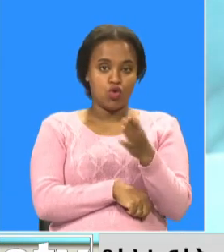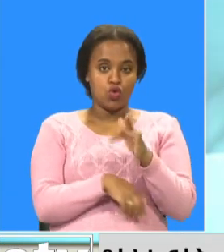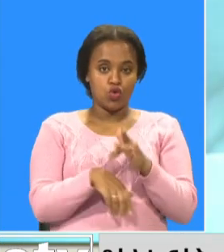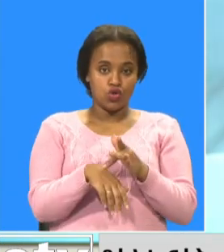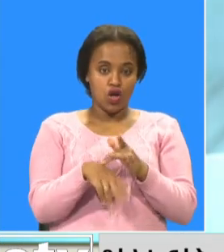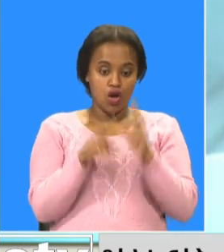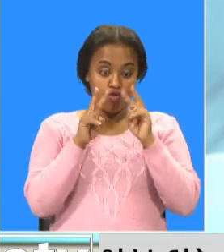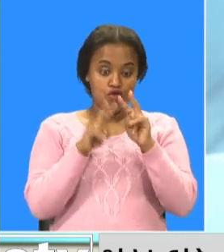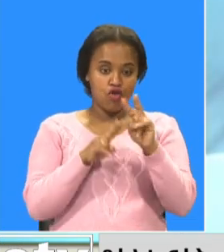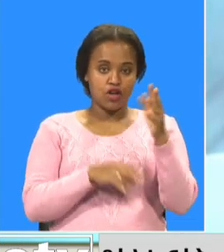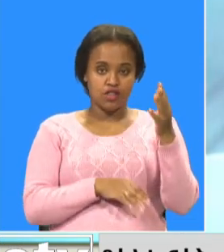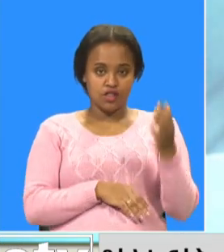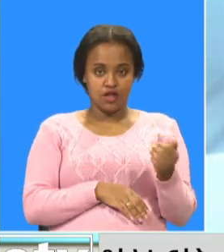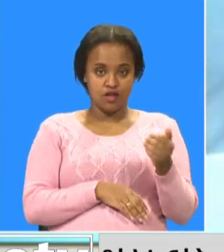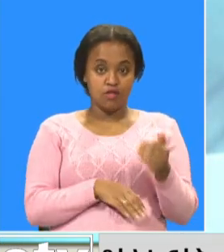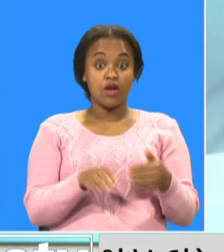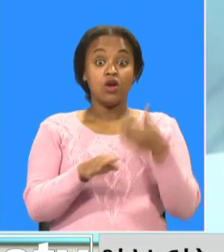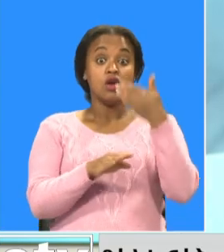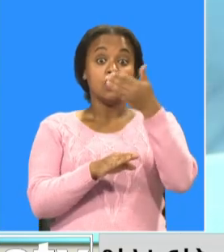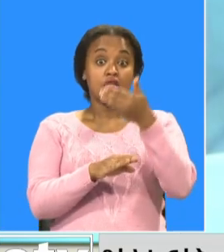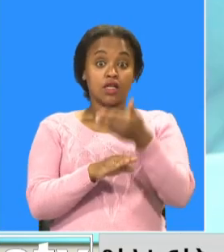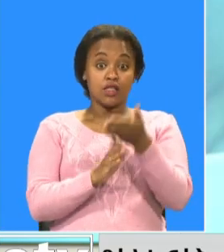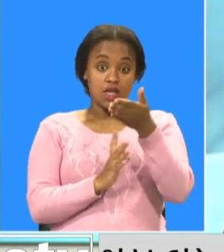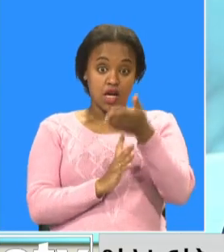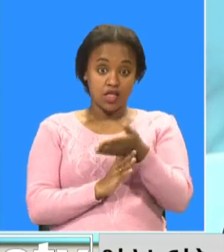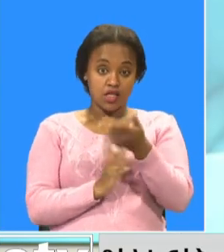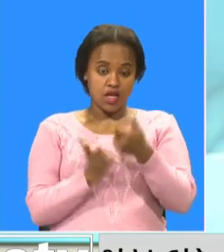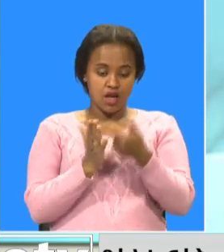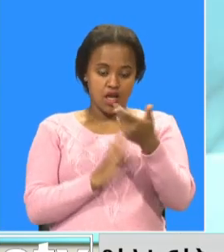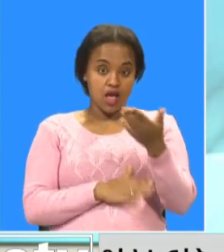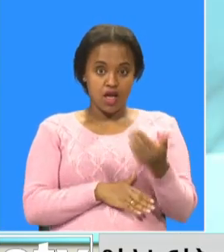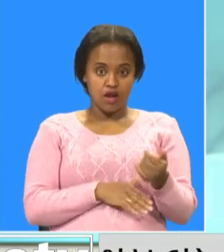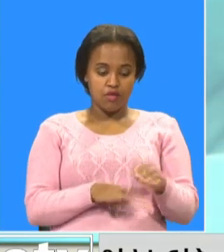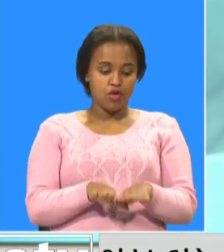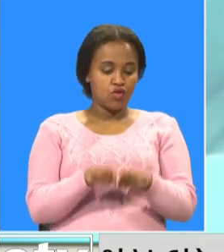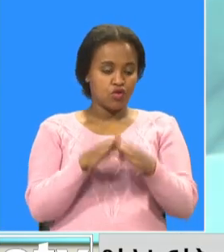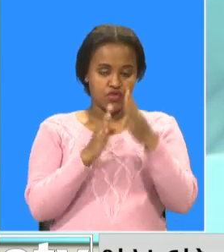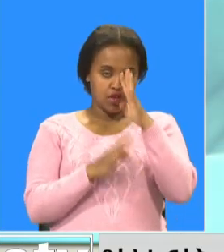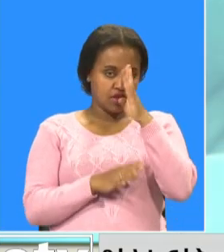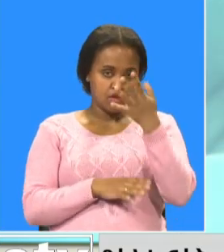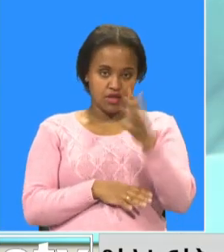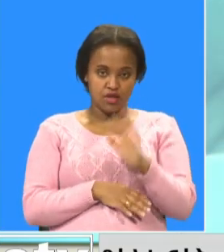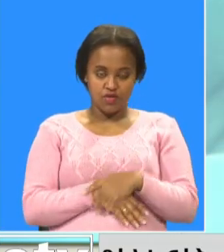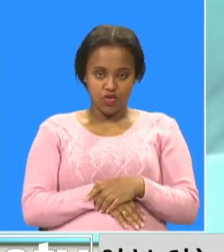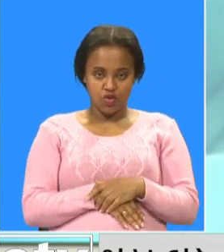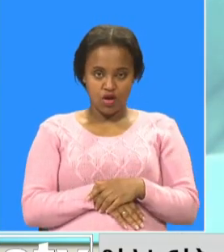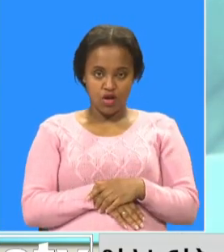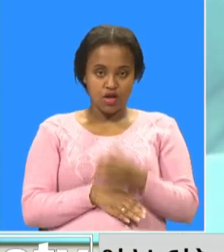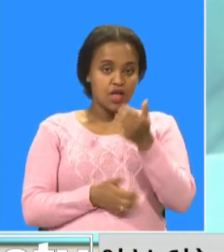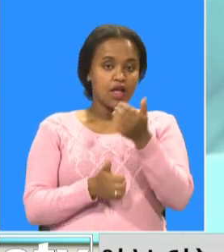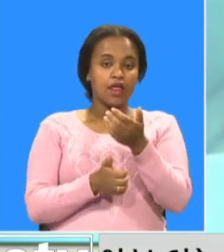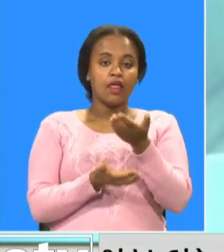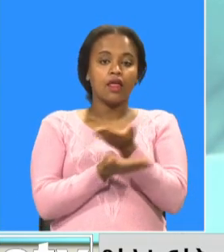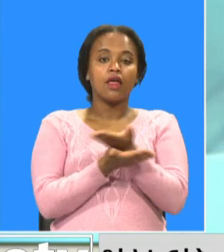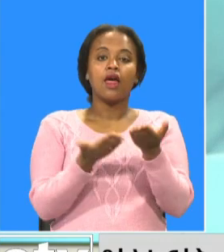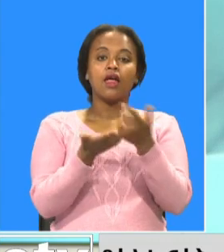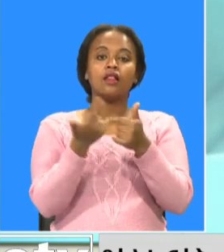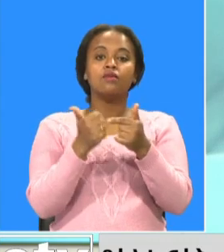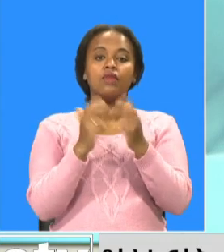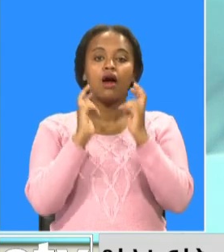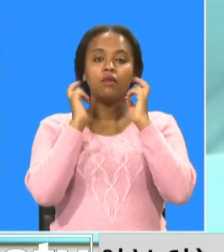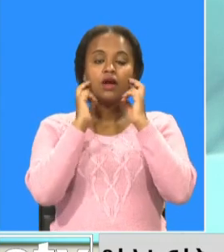ፎከስ የነበረው ማለት ነው። ከዛ አንፃር ያ የነበረው ክፍተት ተፈጥሯል። ከየት ይምጣ ማስክ? አሁን